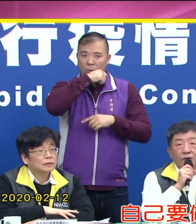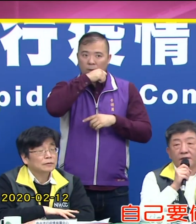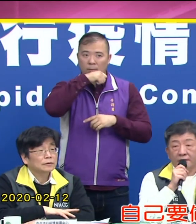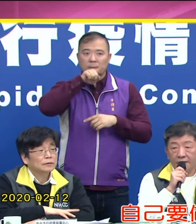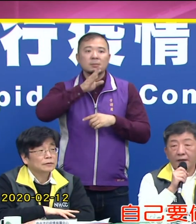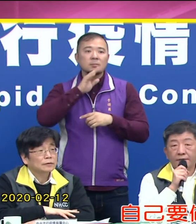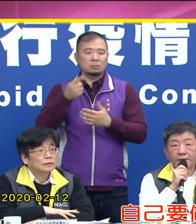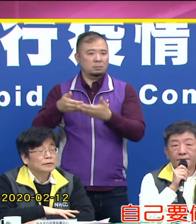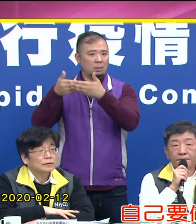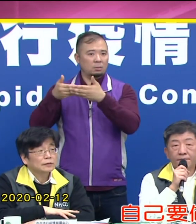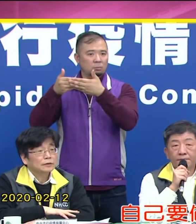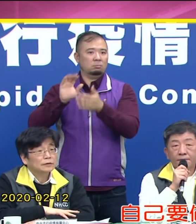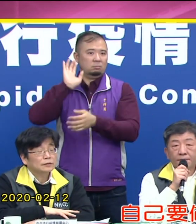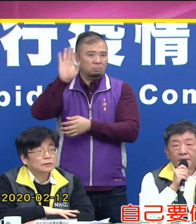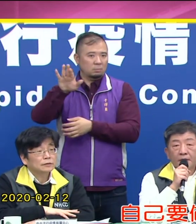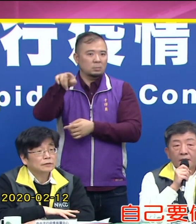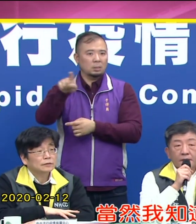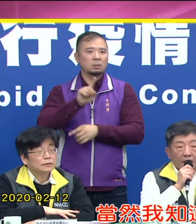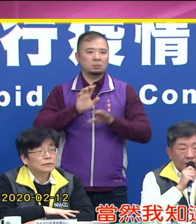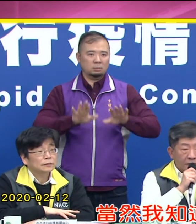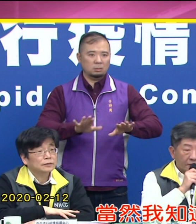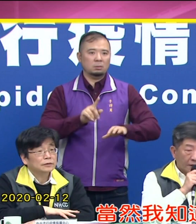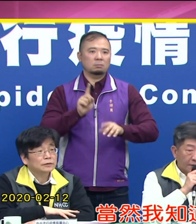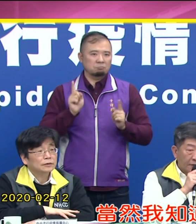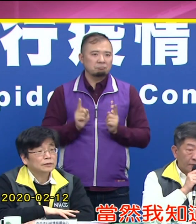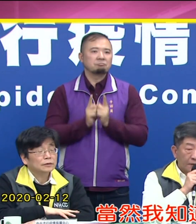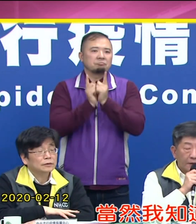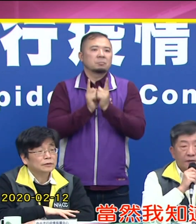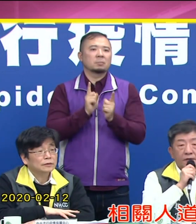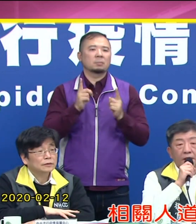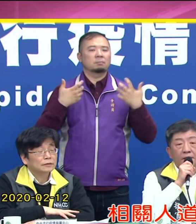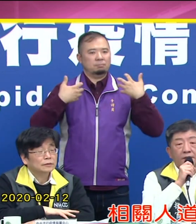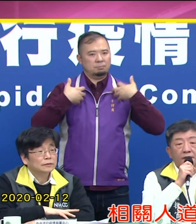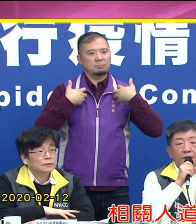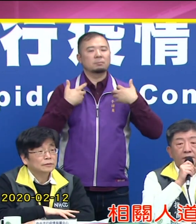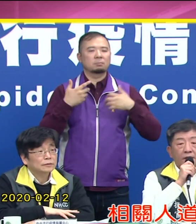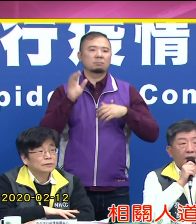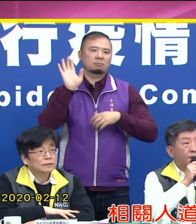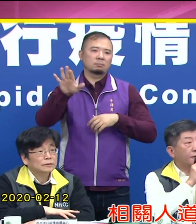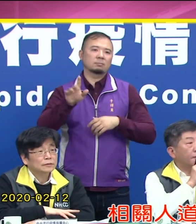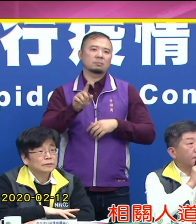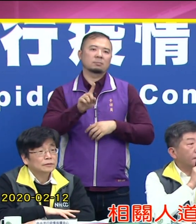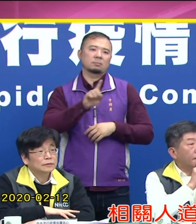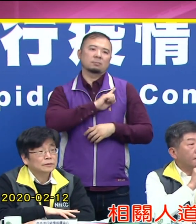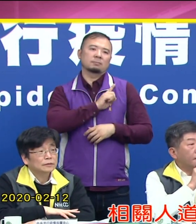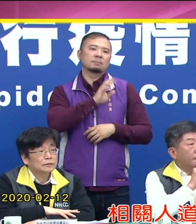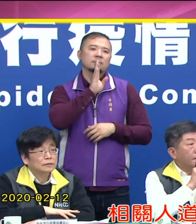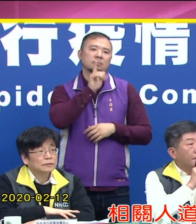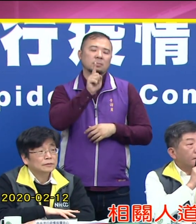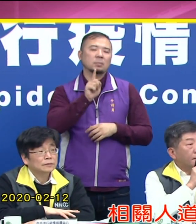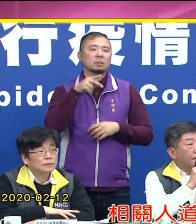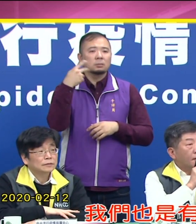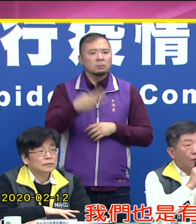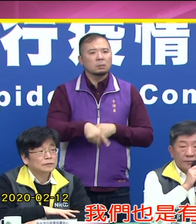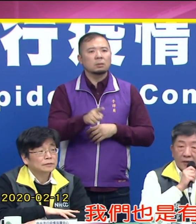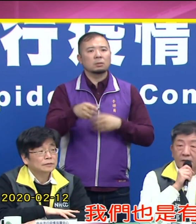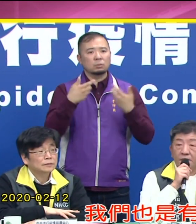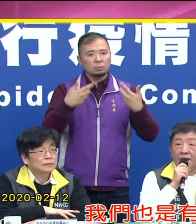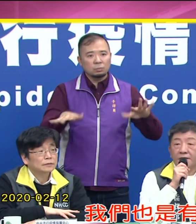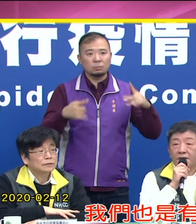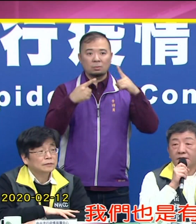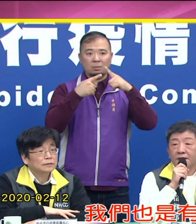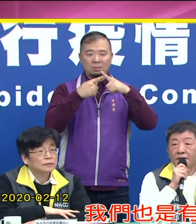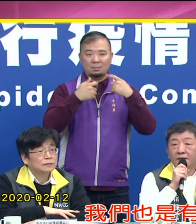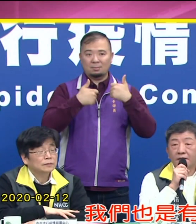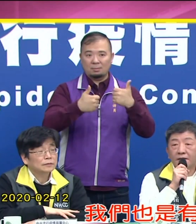人可以回来台湾。什么样的人呢？就是说他可能是我们的台湾的中国籍配偶的孩子，或者是一个国人，